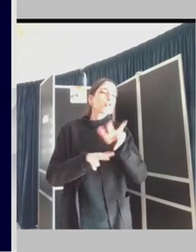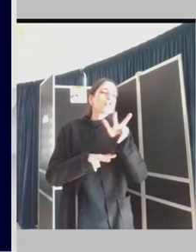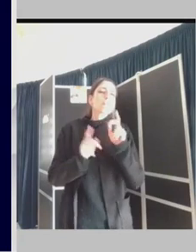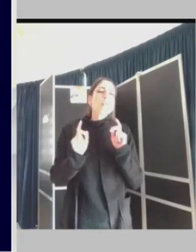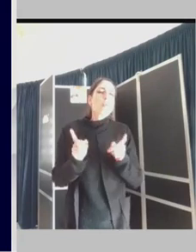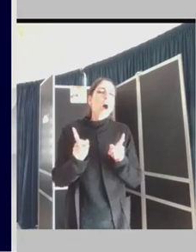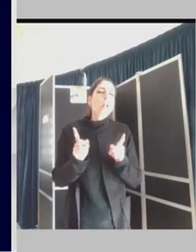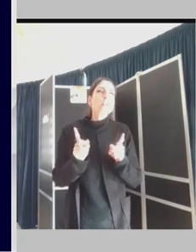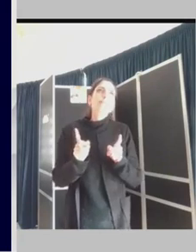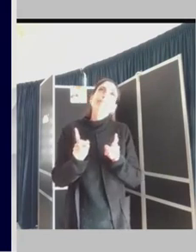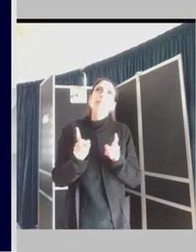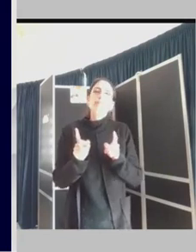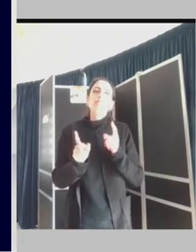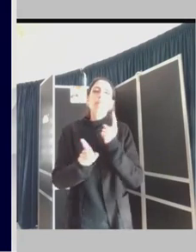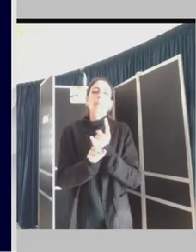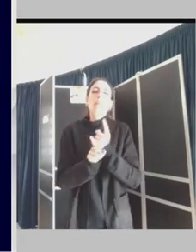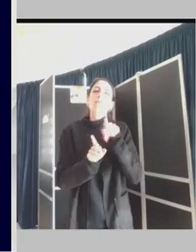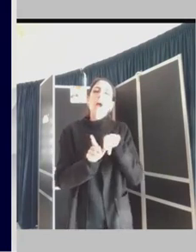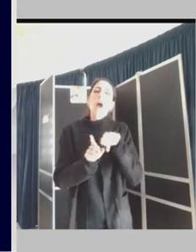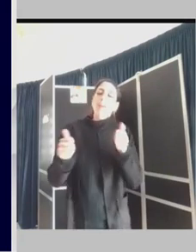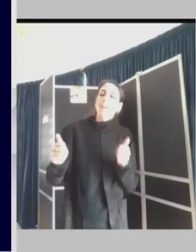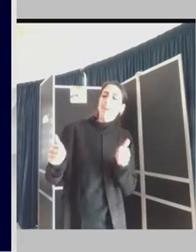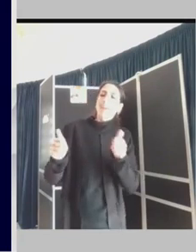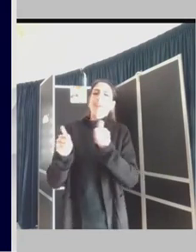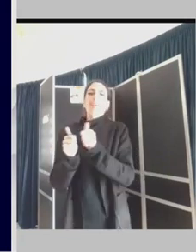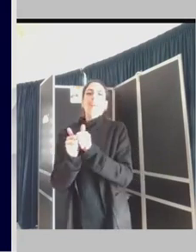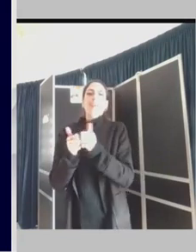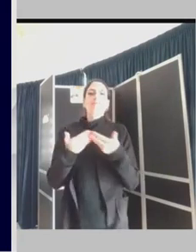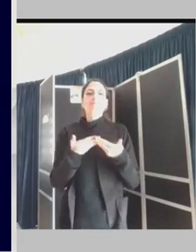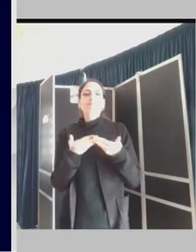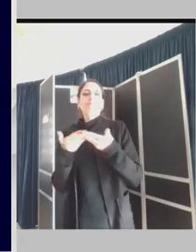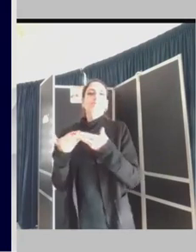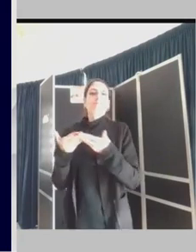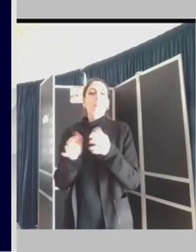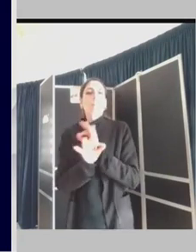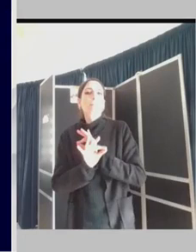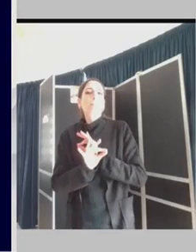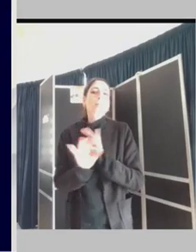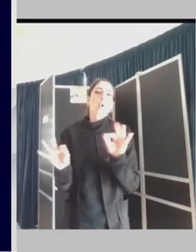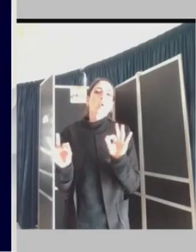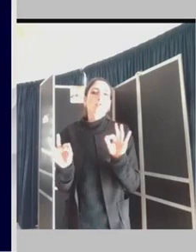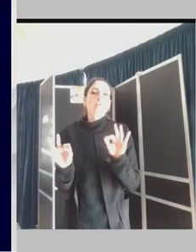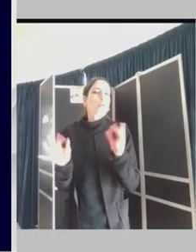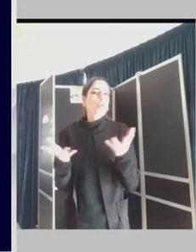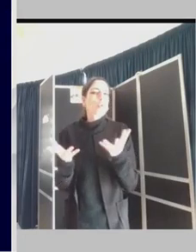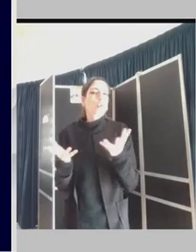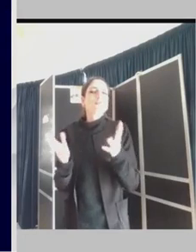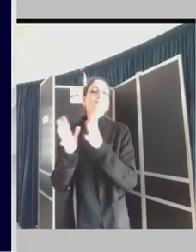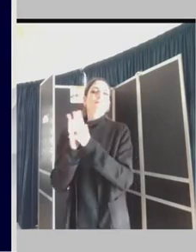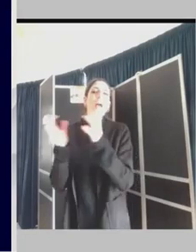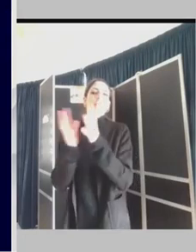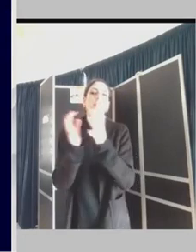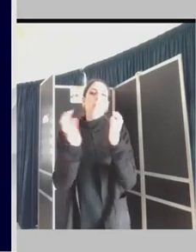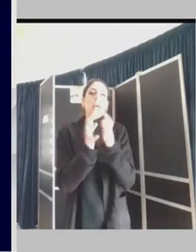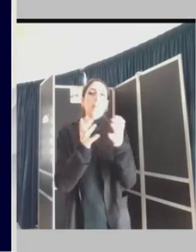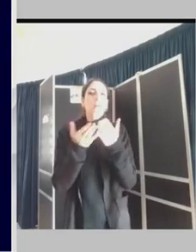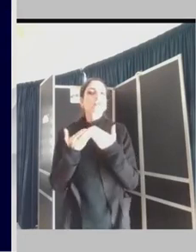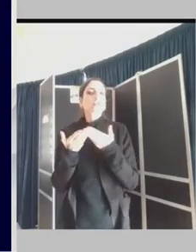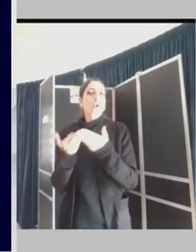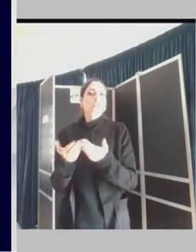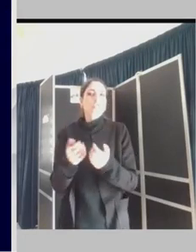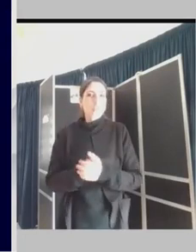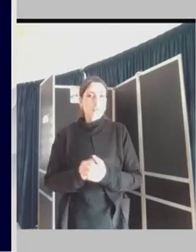dare un sostegno a quelle che sono le realtà che gravitano nel nostro territorio, facendo